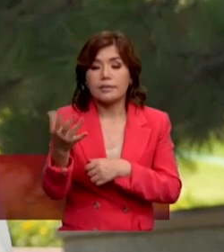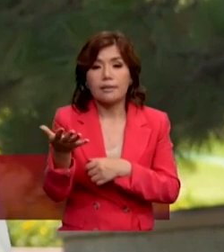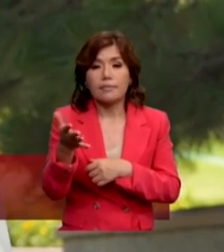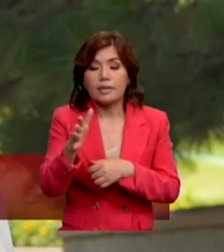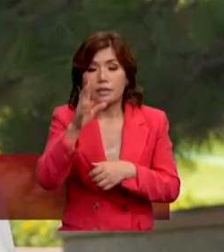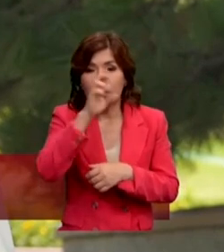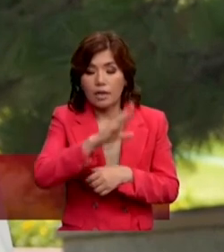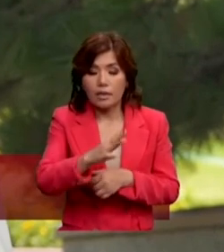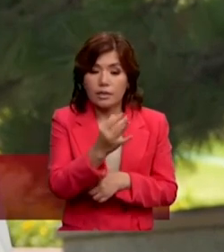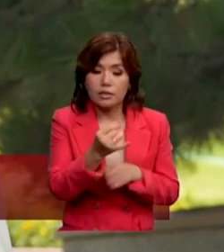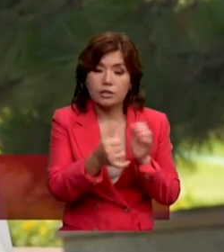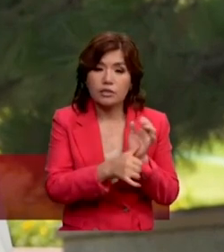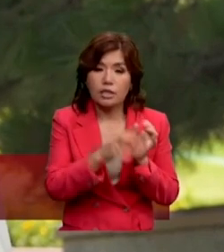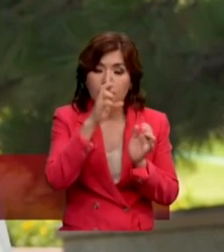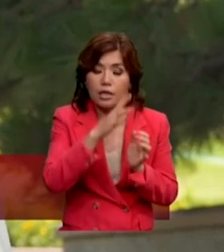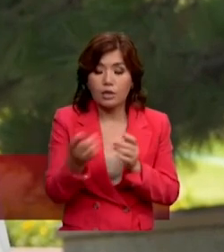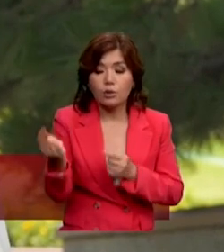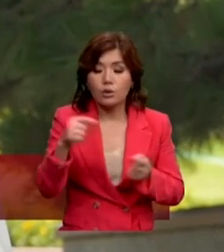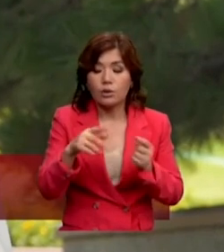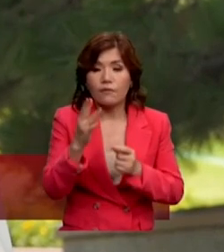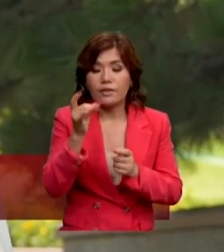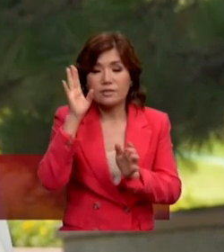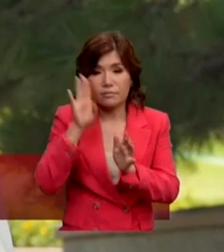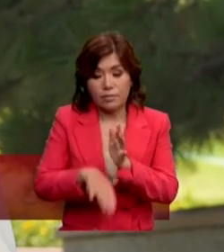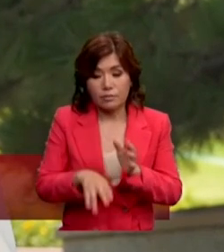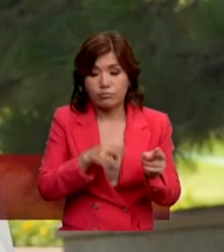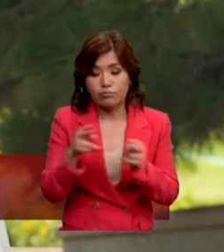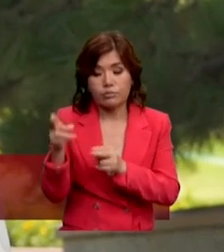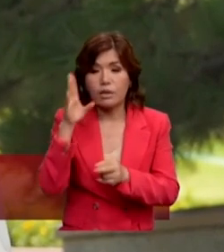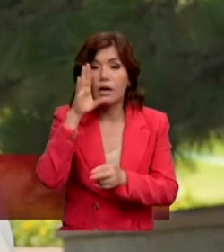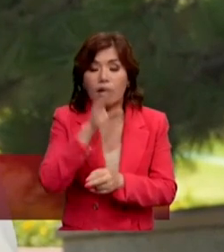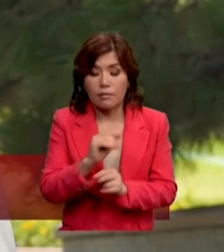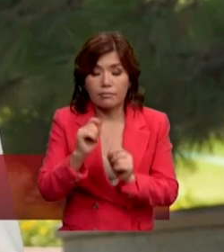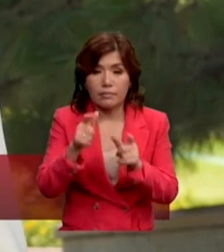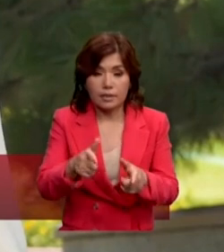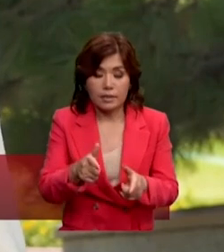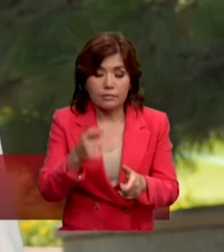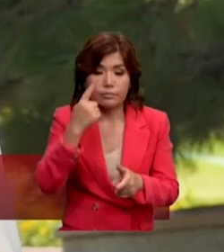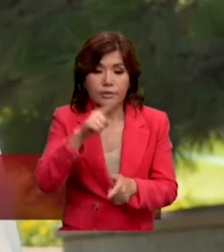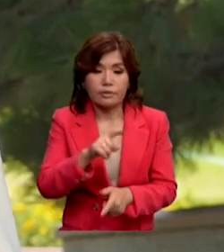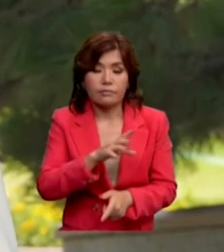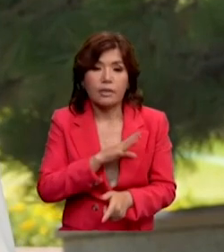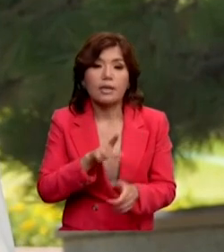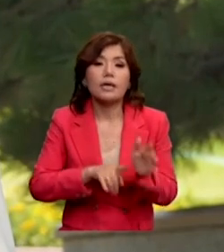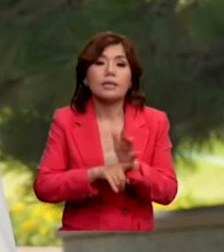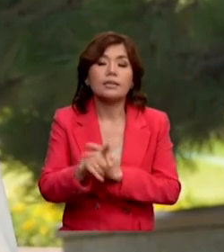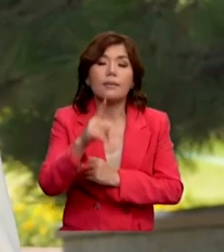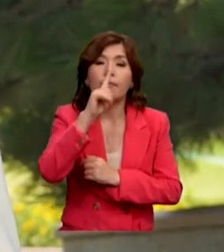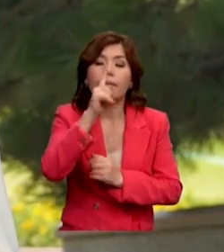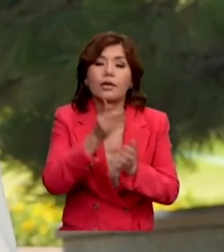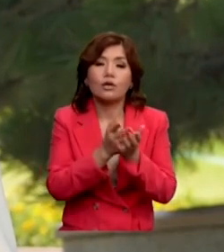мен шығанақтағы алты ел арасында визасыз режим енгізуді ұсынды. Бастамаларды іске асыруға бір жыл